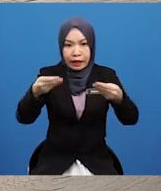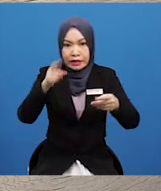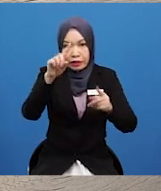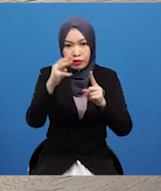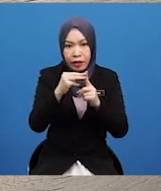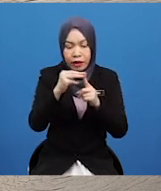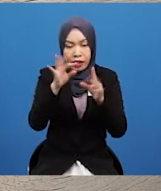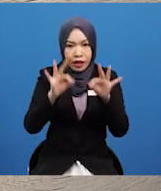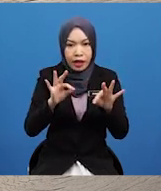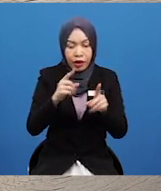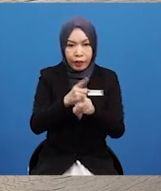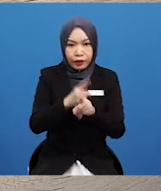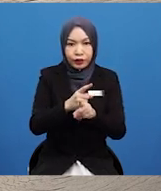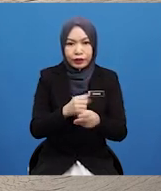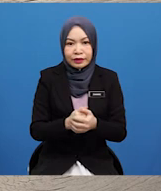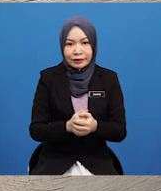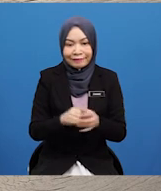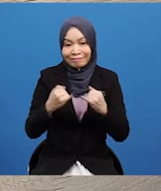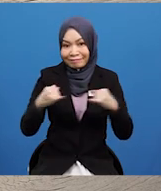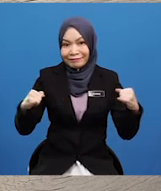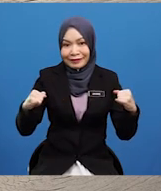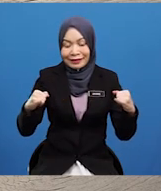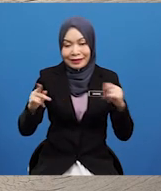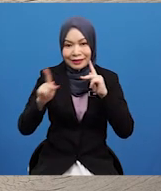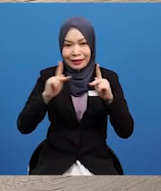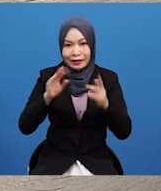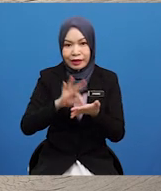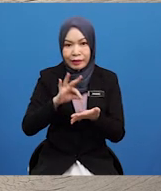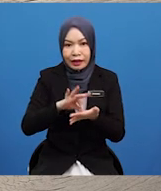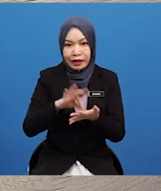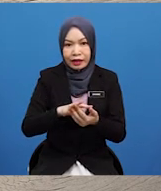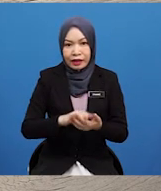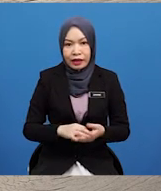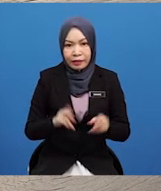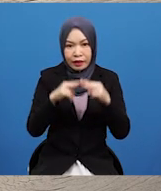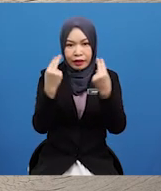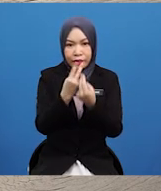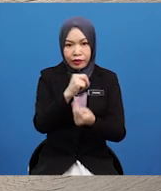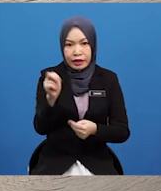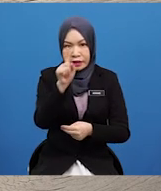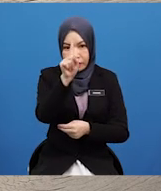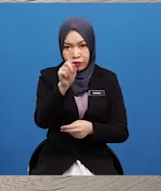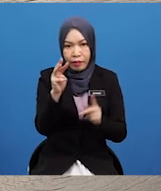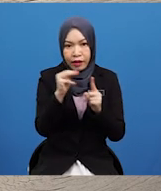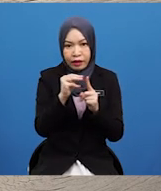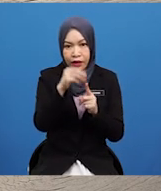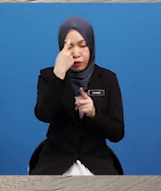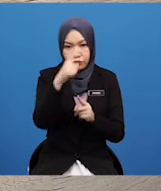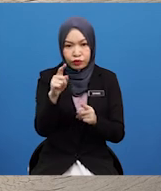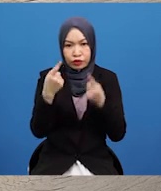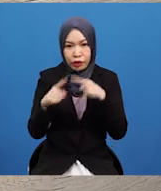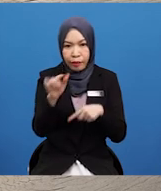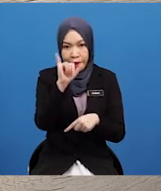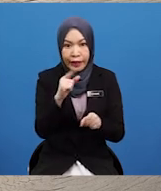Jenis kata bilangan himpunan. 1 markah diberikan untuk jawapan